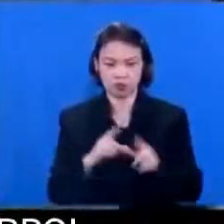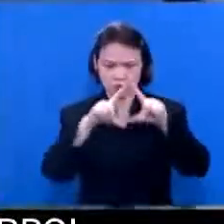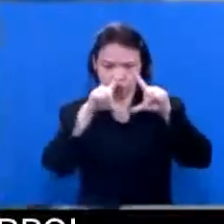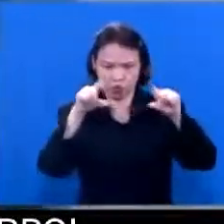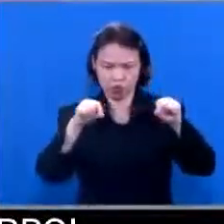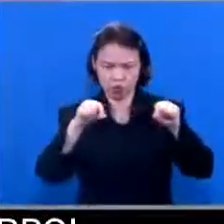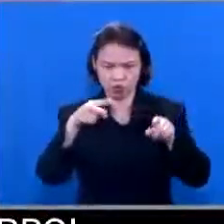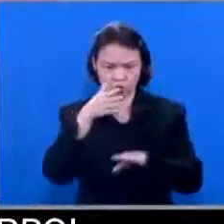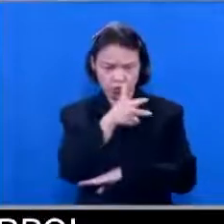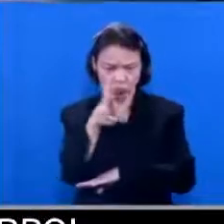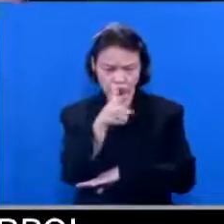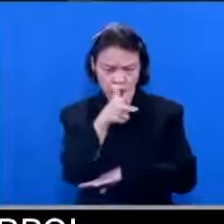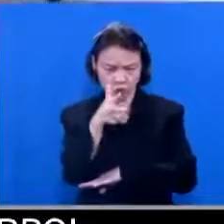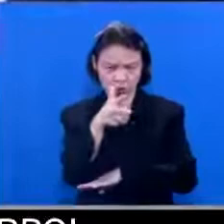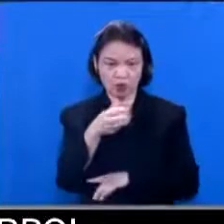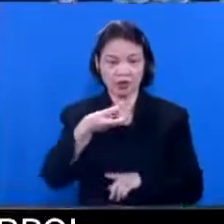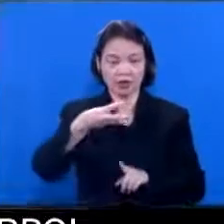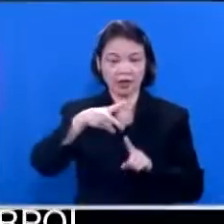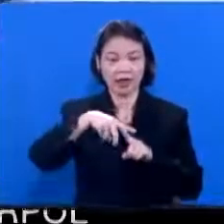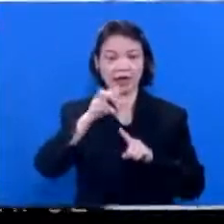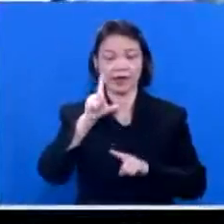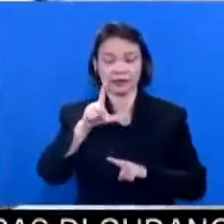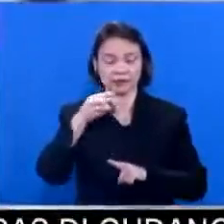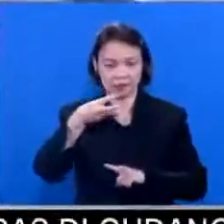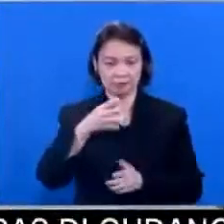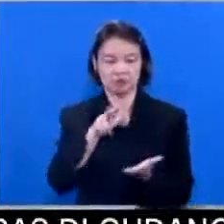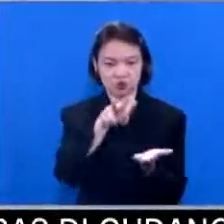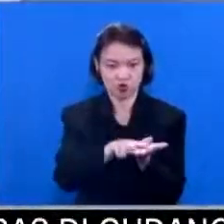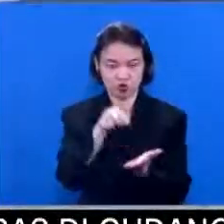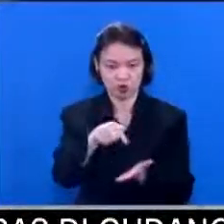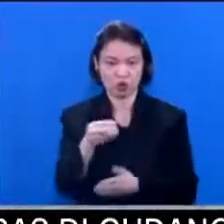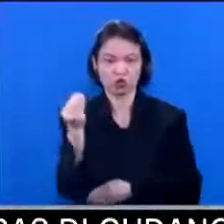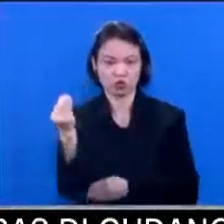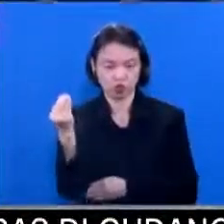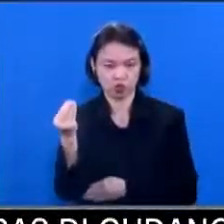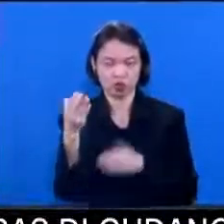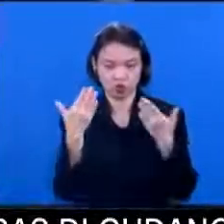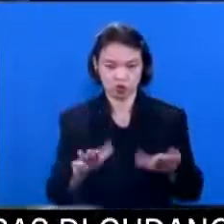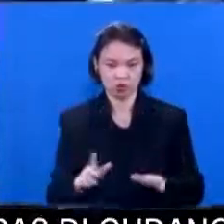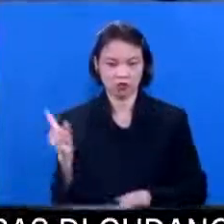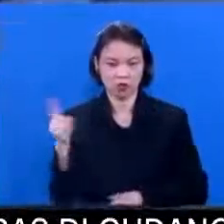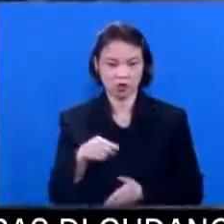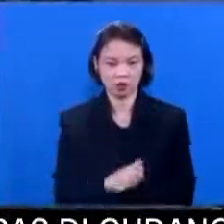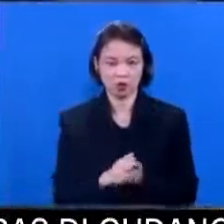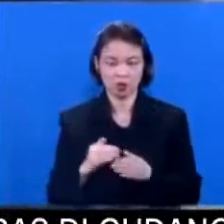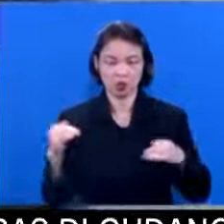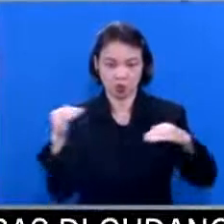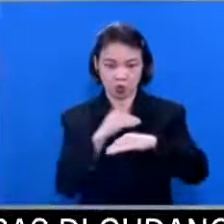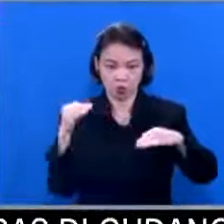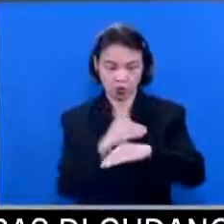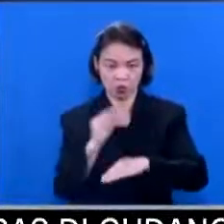dideteksi kamera etle. Peluncuran kebijakan ini masih menunggu finalisasi dari Badan Pengelola Transportasi